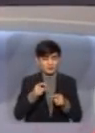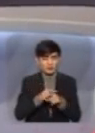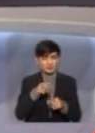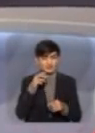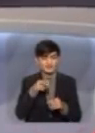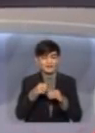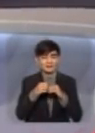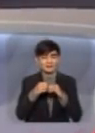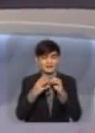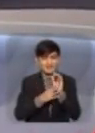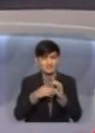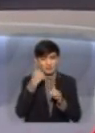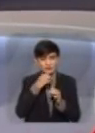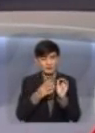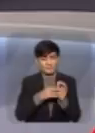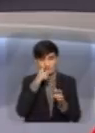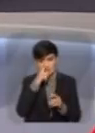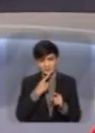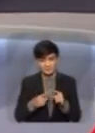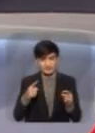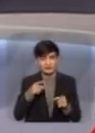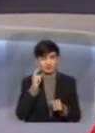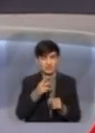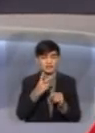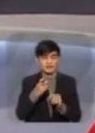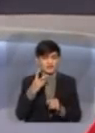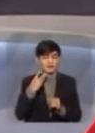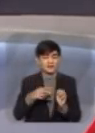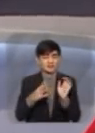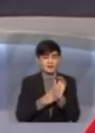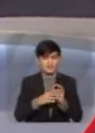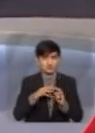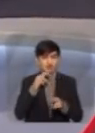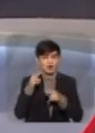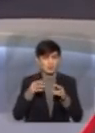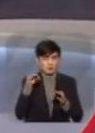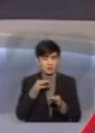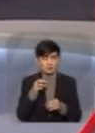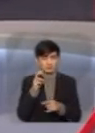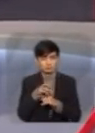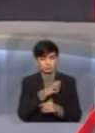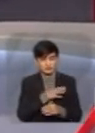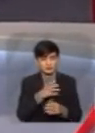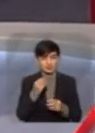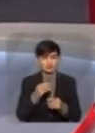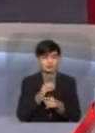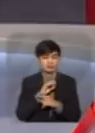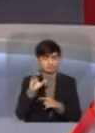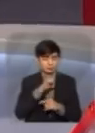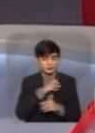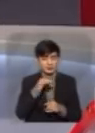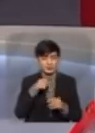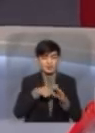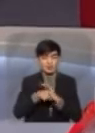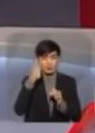айында жәбірленушілерден 1229 шағым түсіпті. Оның қаншасы сотқа жеткені, істі болғаны жыл аяғында анық